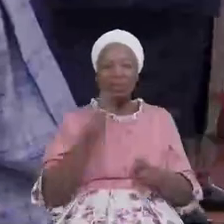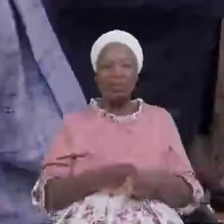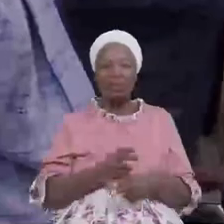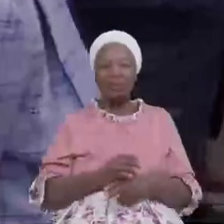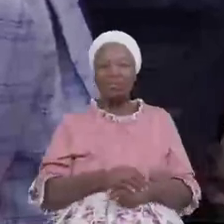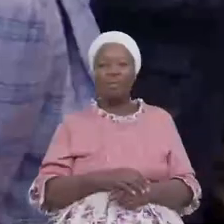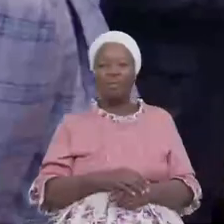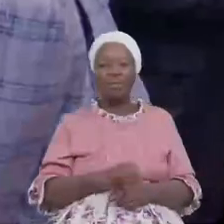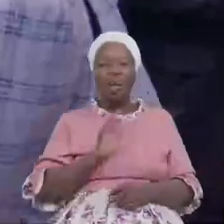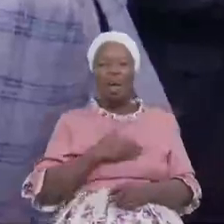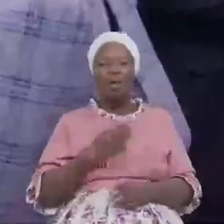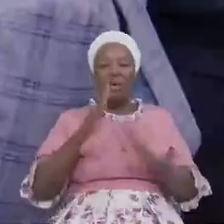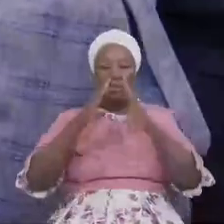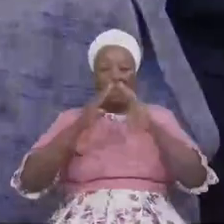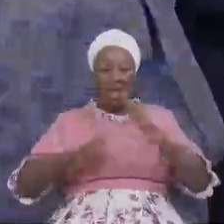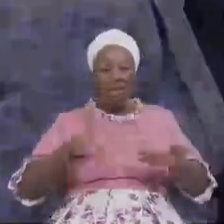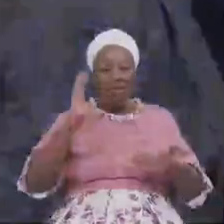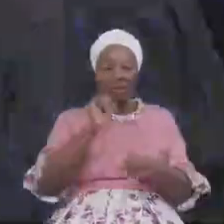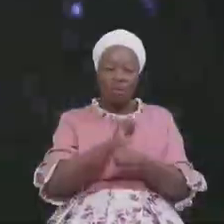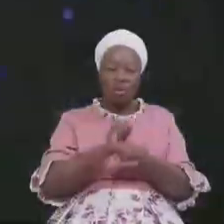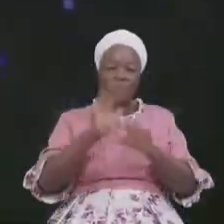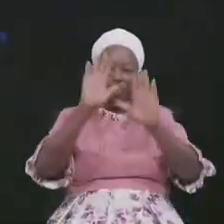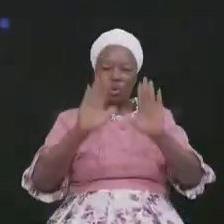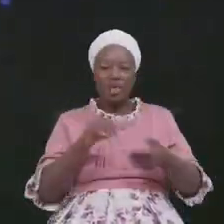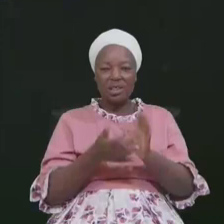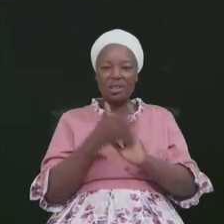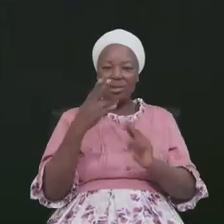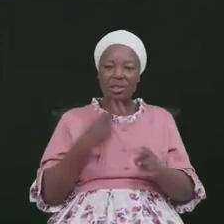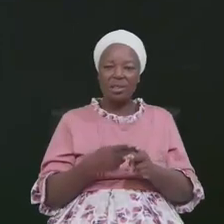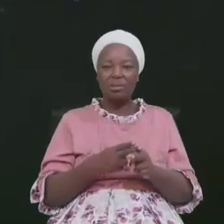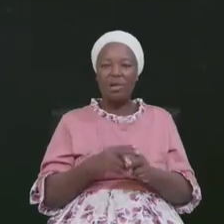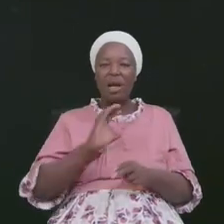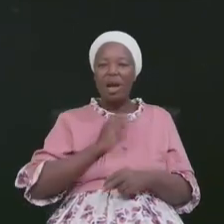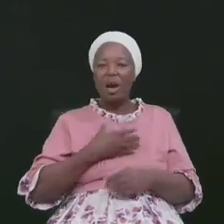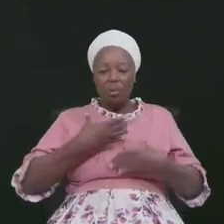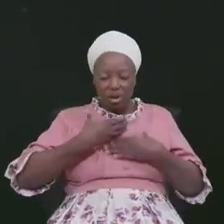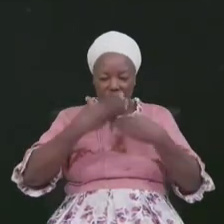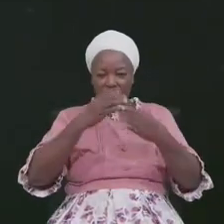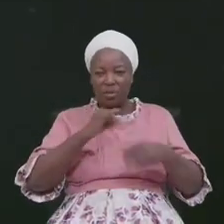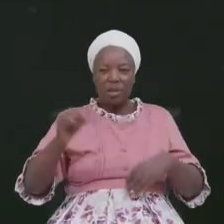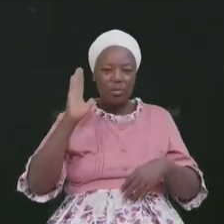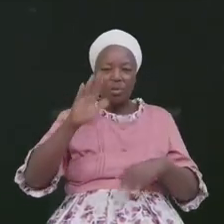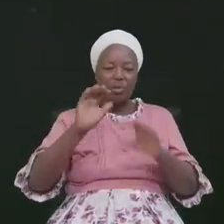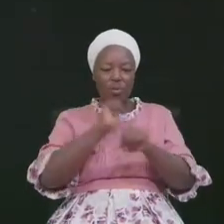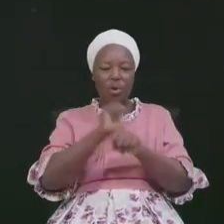Notre silence fera des prodiges. Nos cris vont produire des prodiges.